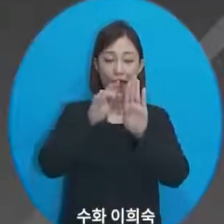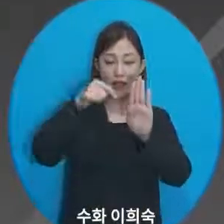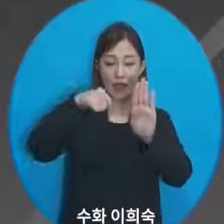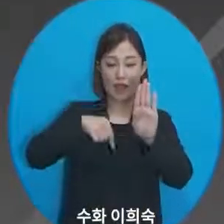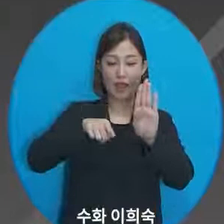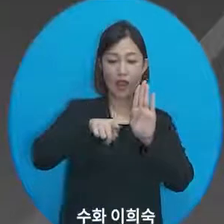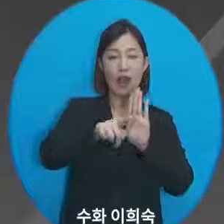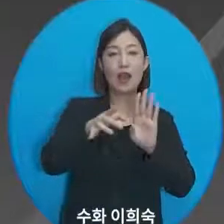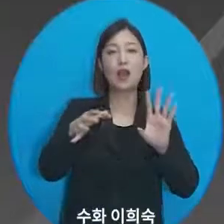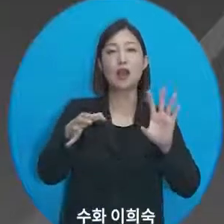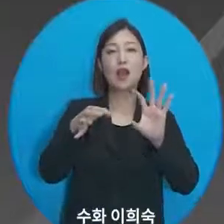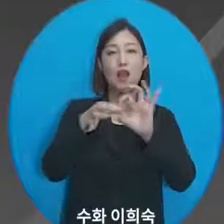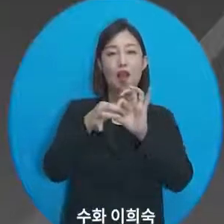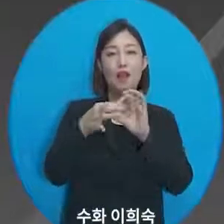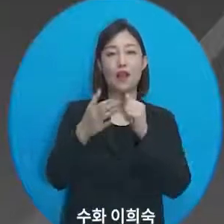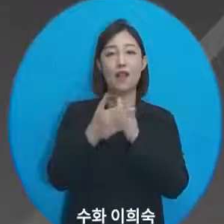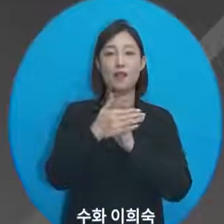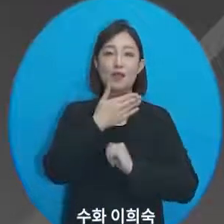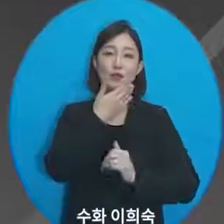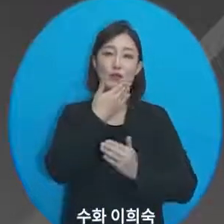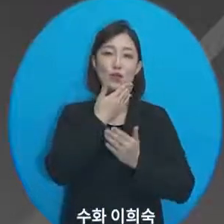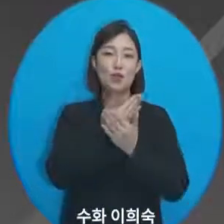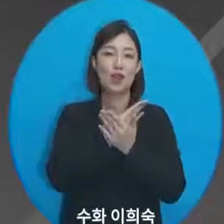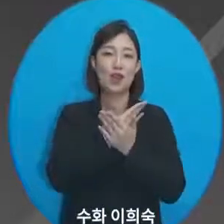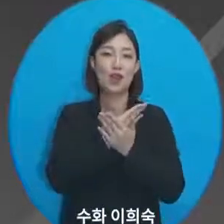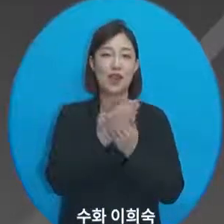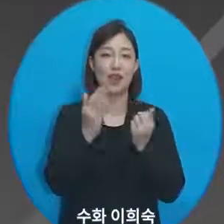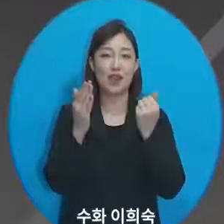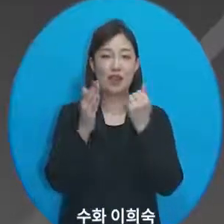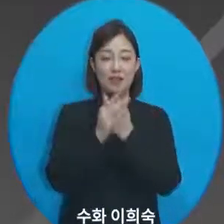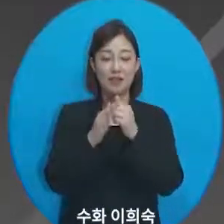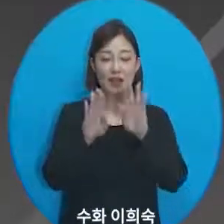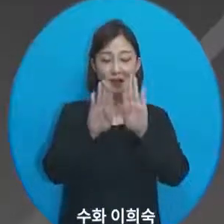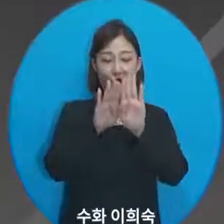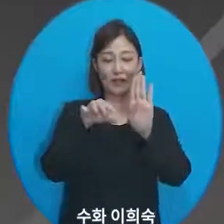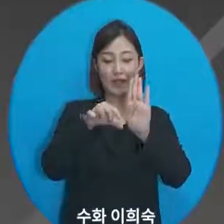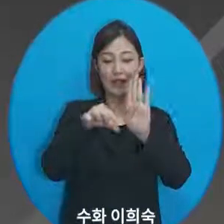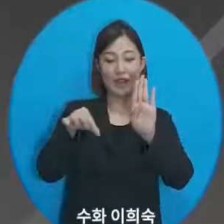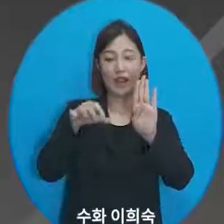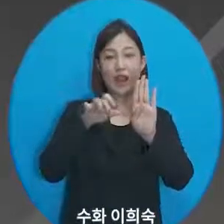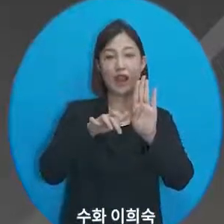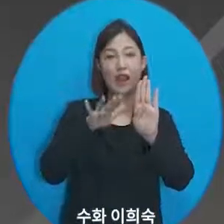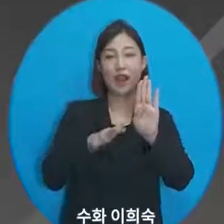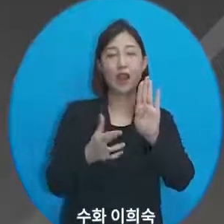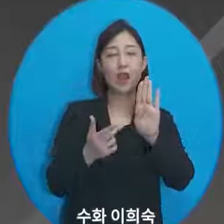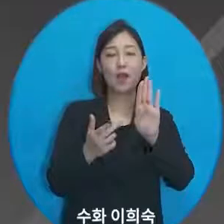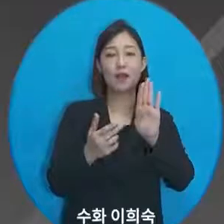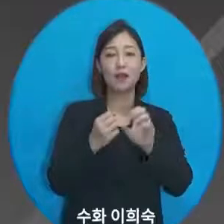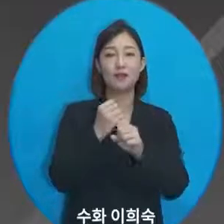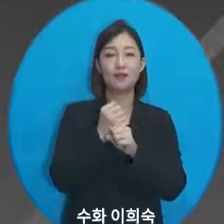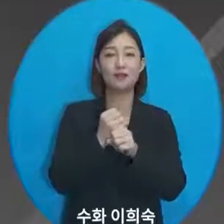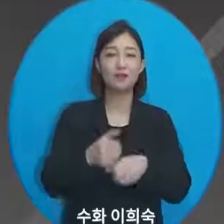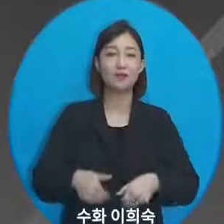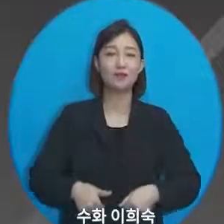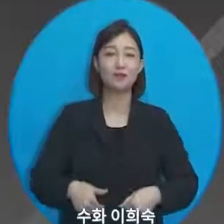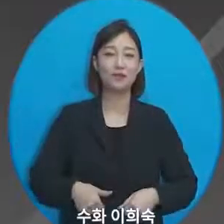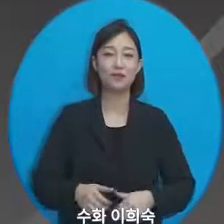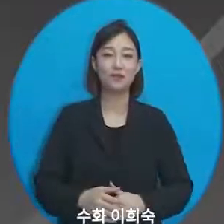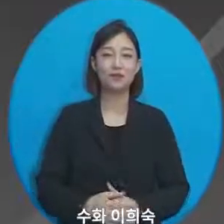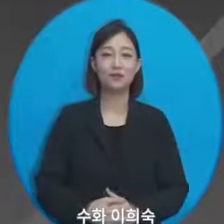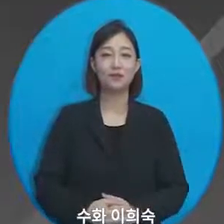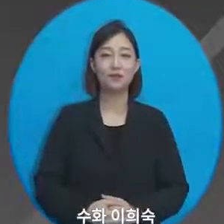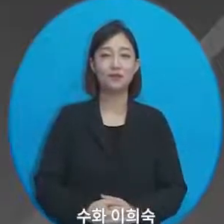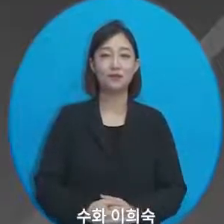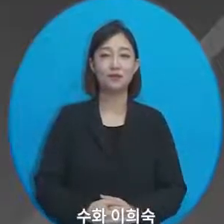주는 공간으로서 단차가 있어서는 안 된다라는 부분을 말씀드릴 수가 있습니다.